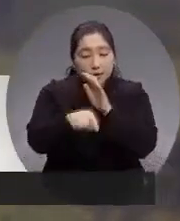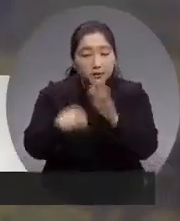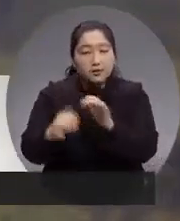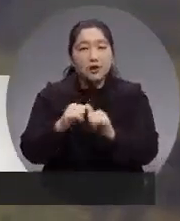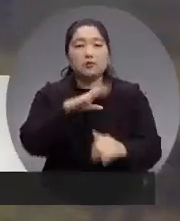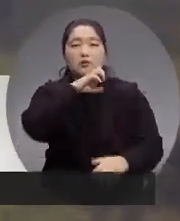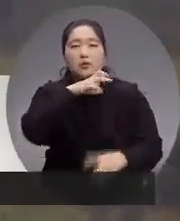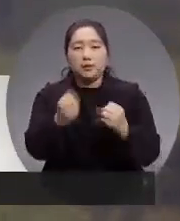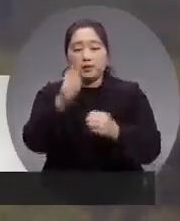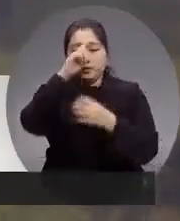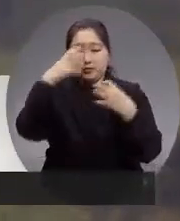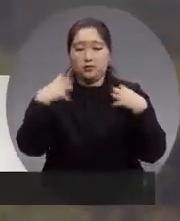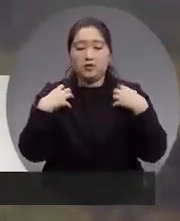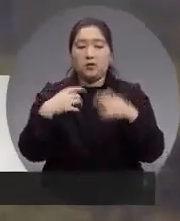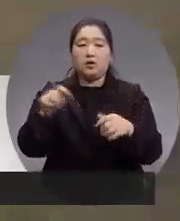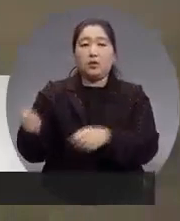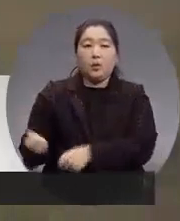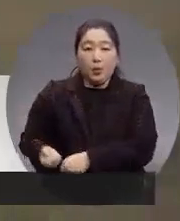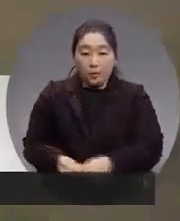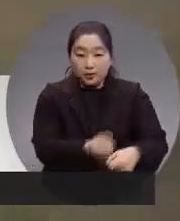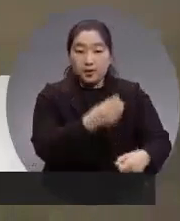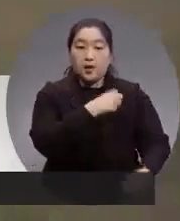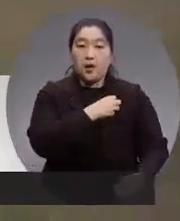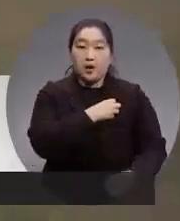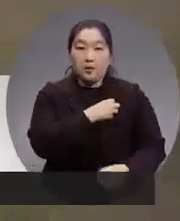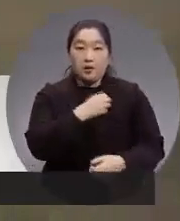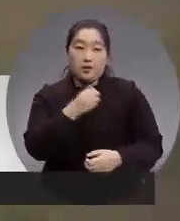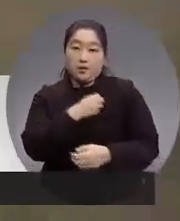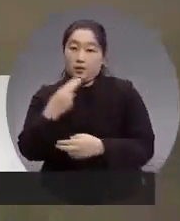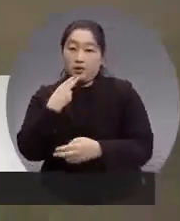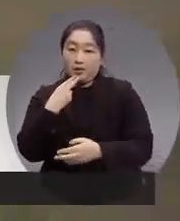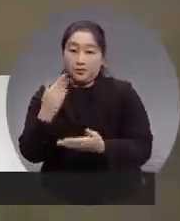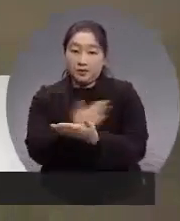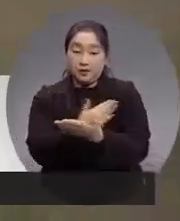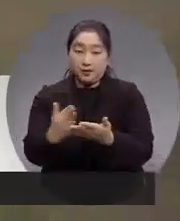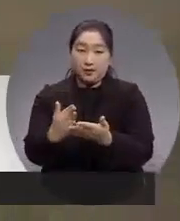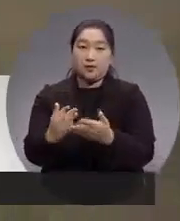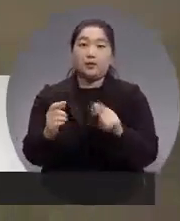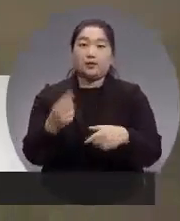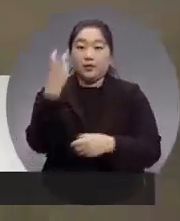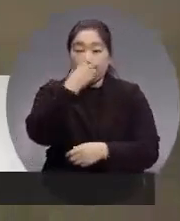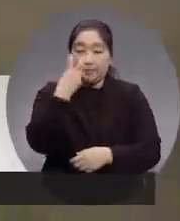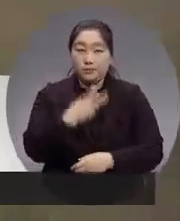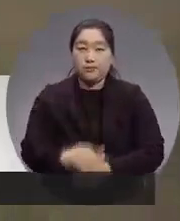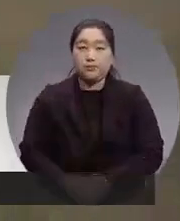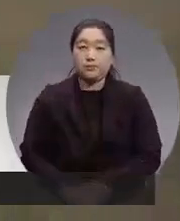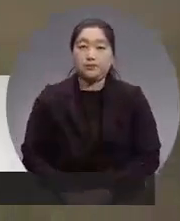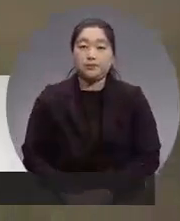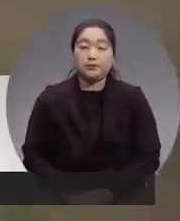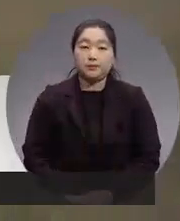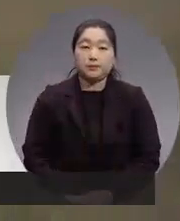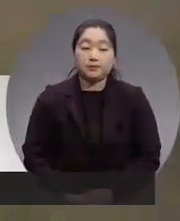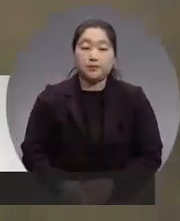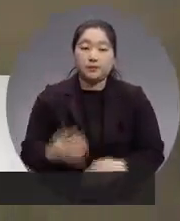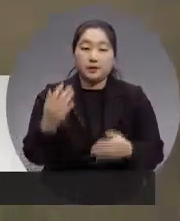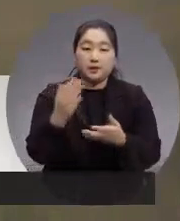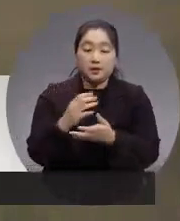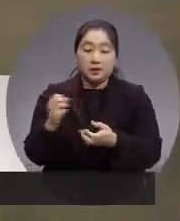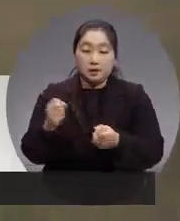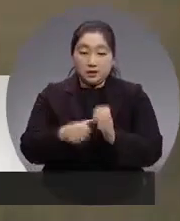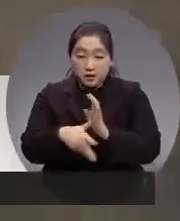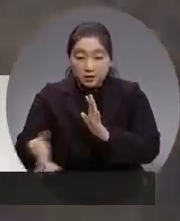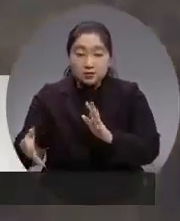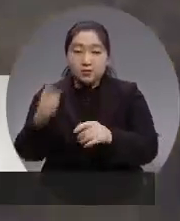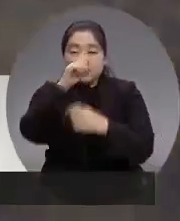정부가 올해부터 골프장을 회원제와 비회원제, 대중형으로 나누어 관리하기로 했습니다. 대중형은